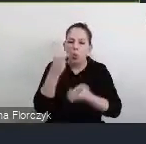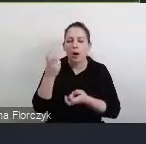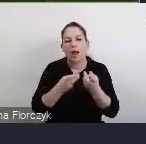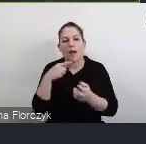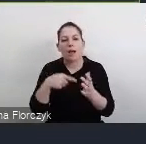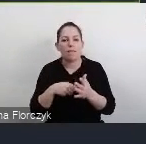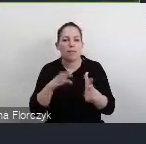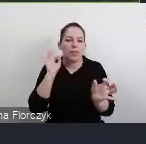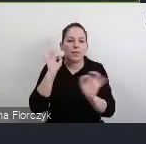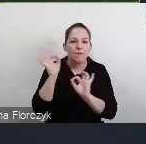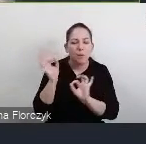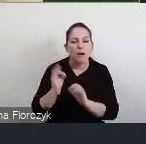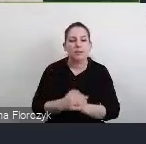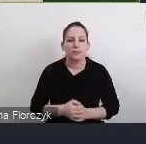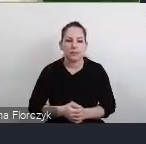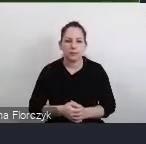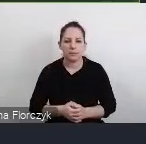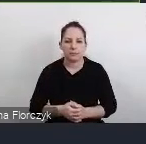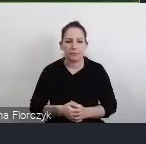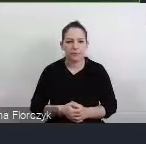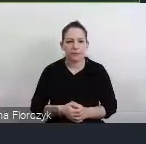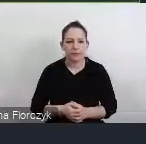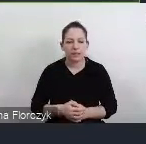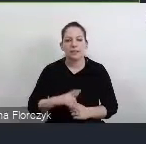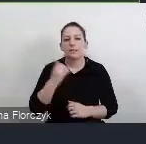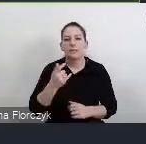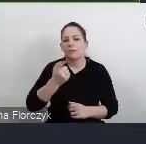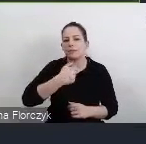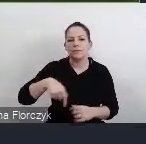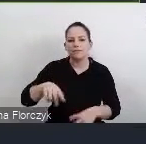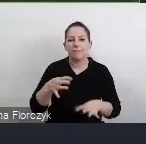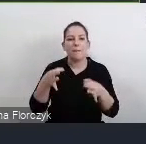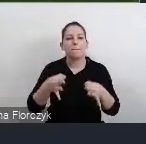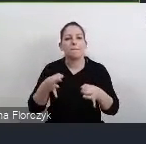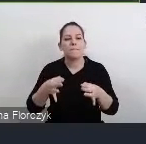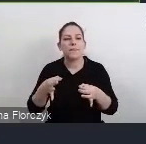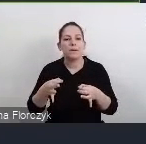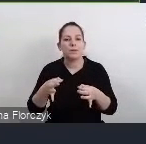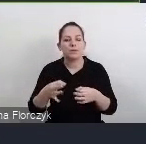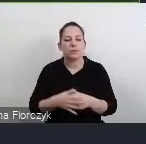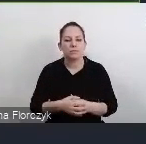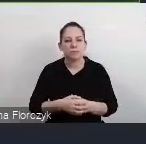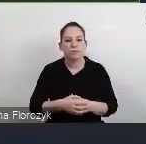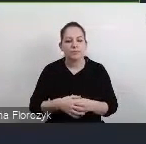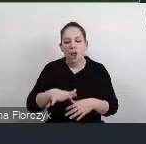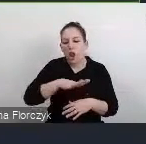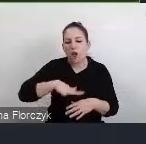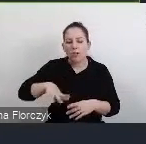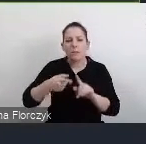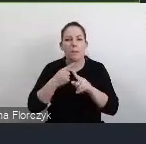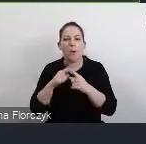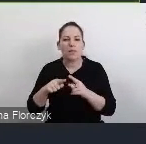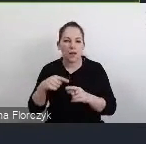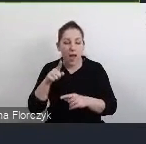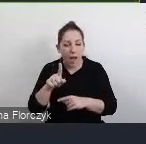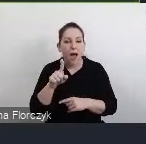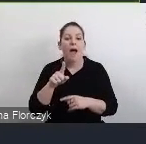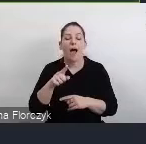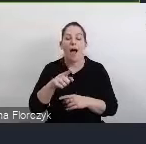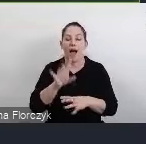tych danych. Zmagamy się zawsze z tą bieżącą taką lokalną polityką, natomiast te